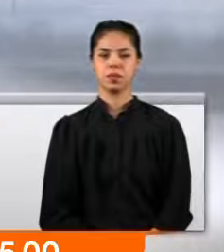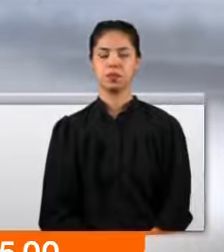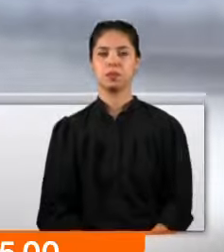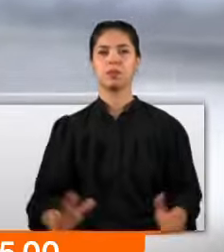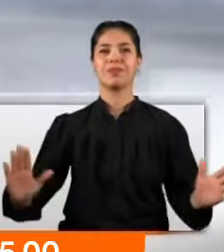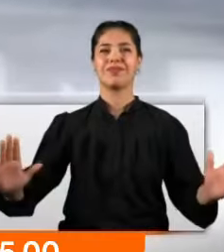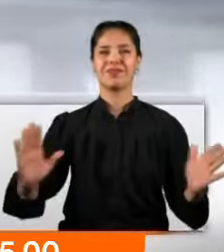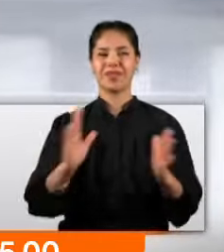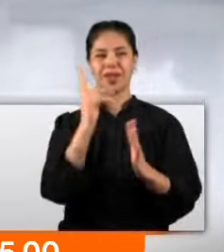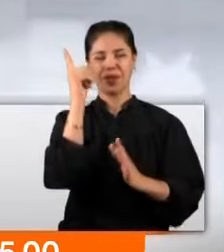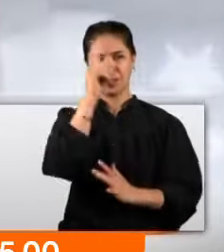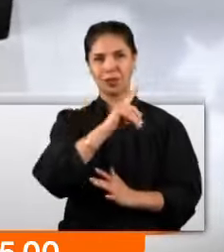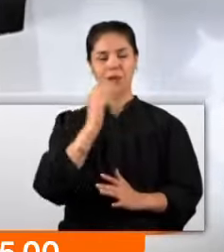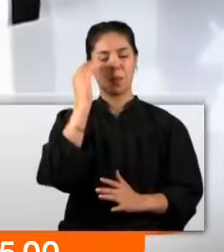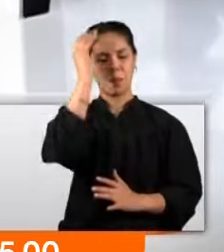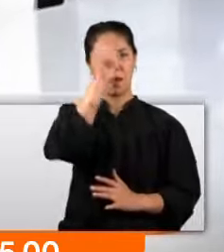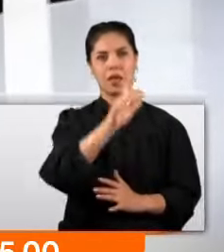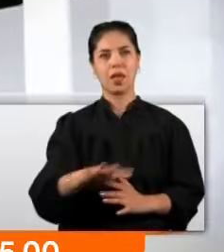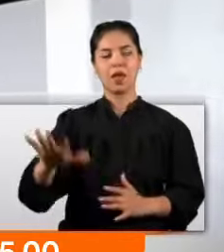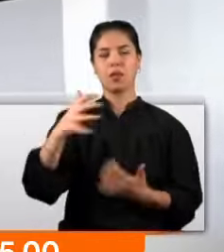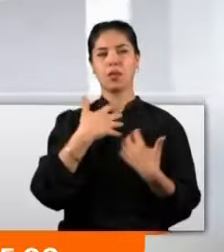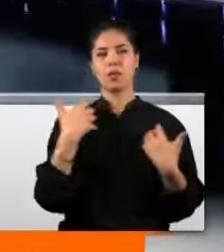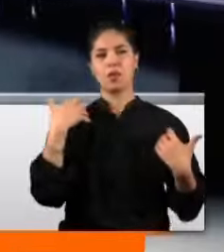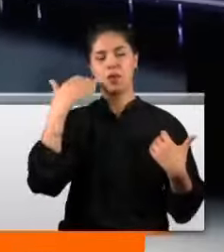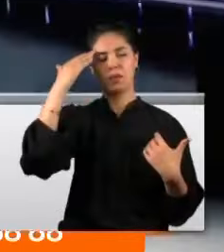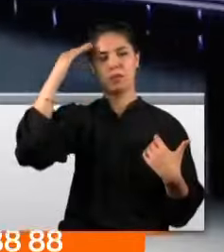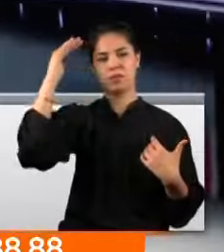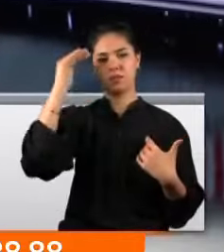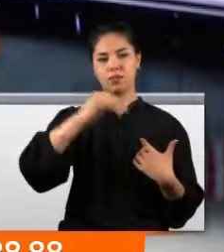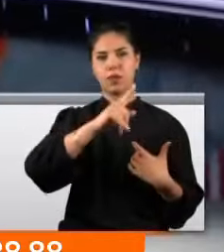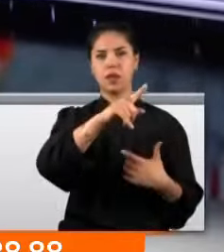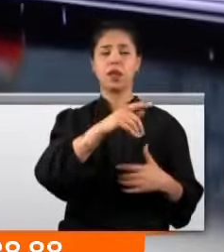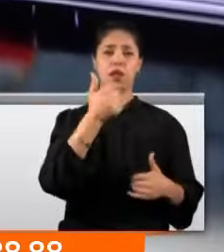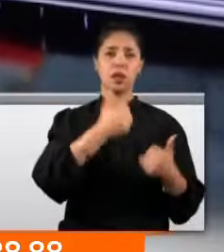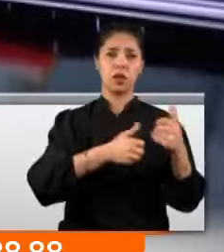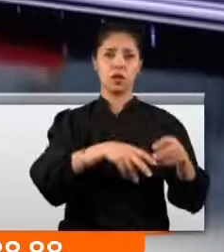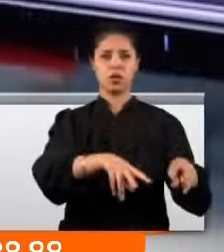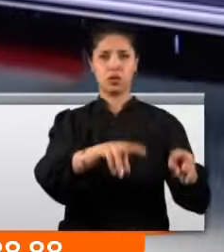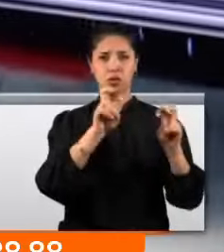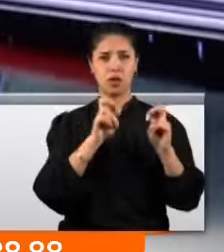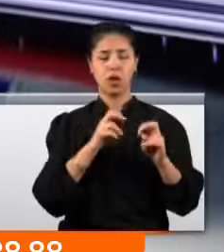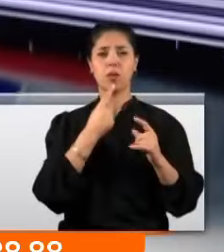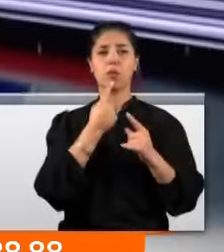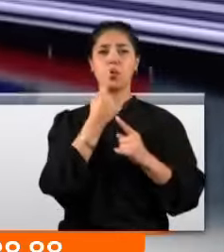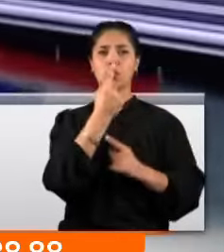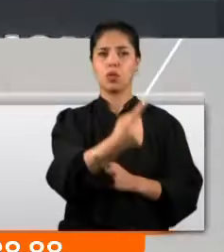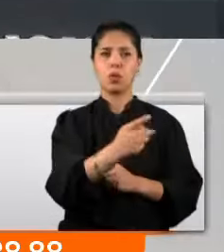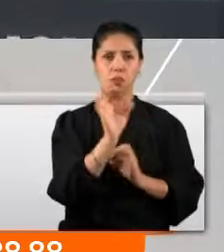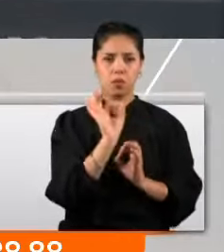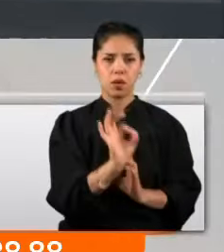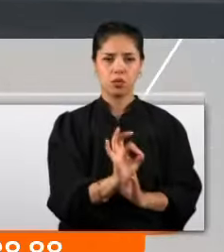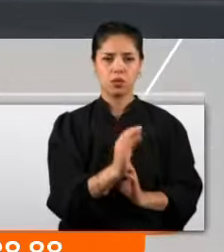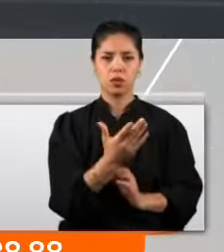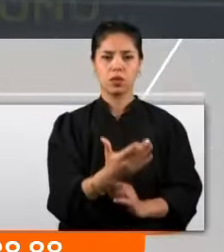Düello Biden'a güveni yerle bir etti. Demokratlar başkana yarıştan çekilmesi için baskıyı artırmaya başladı.